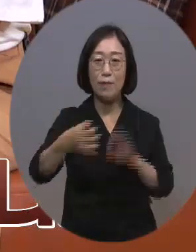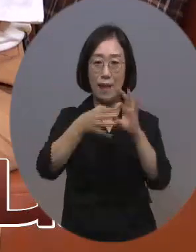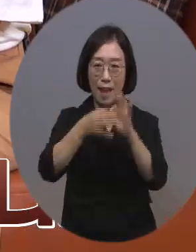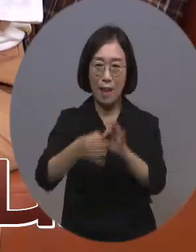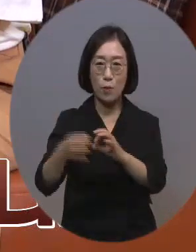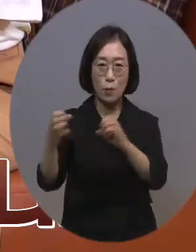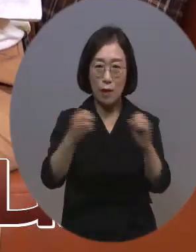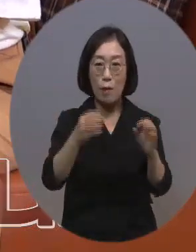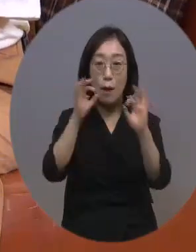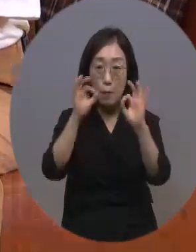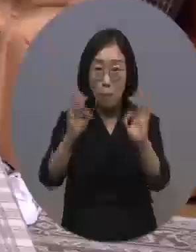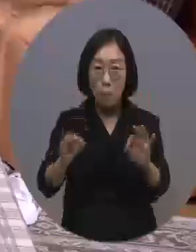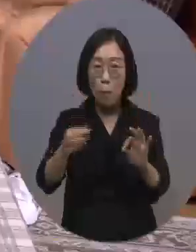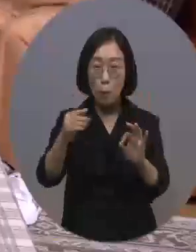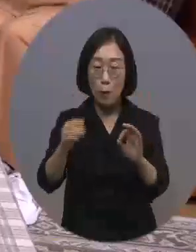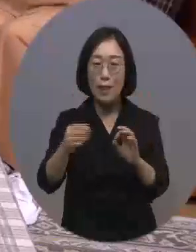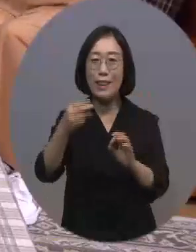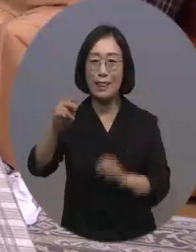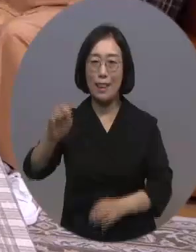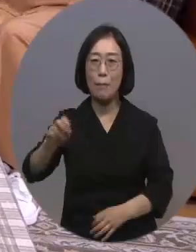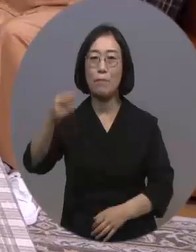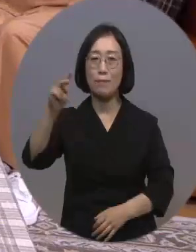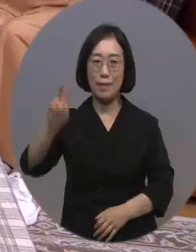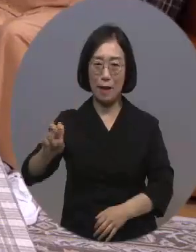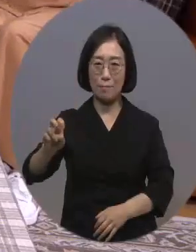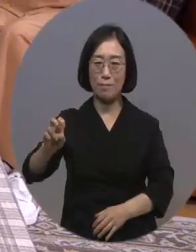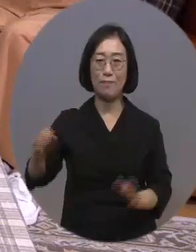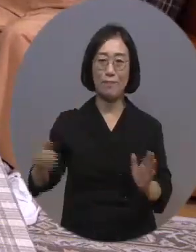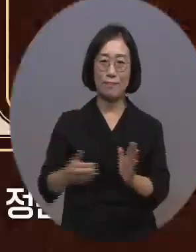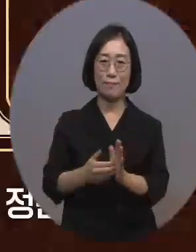이어가도록 하겠습니다. 통일 담당.